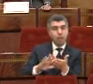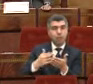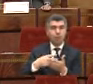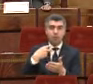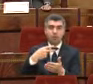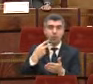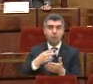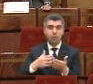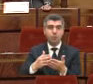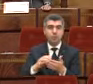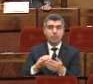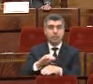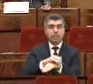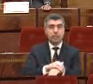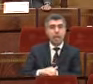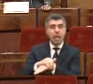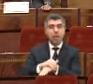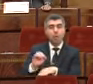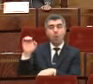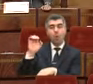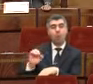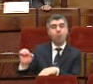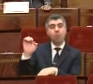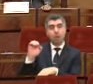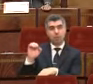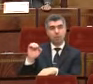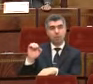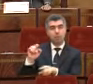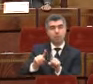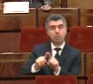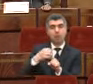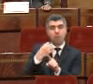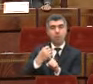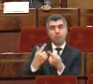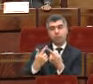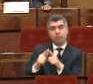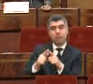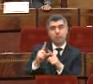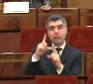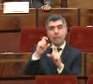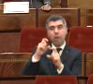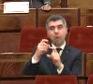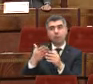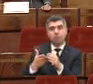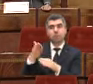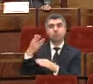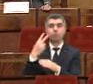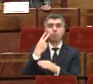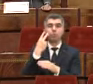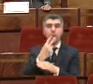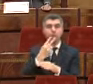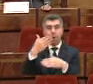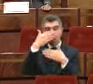في الاتحاد الأوروبي، مازال اليوم مازال كيصيدوا بهم ليسبادون، وكيديو هاد التصاور لهاد المنابر باش كيشوهوا الصورة ديال